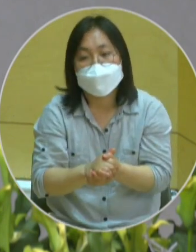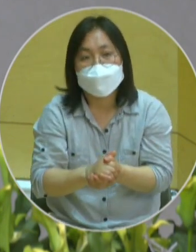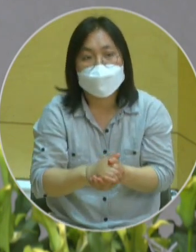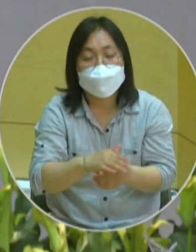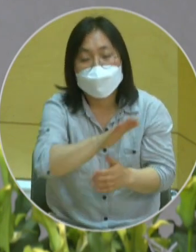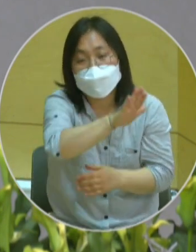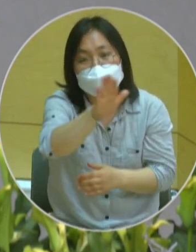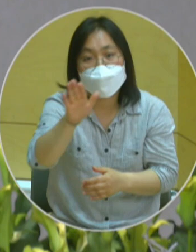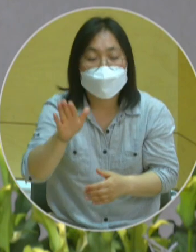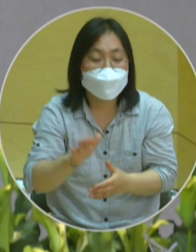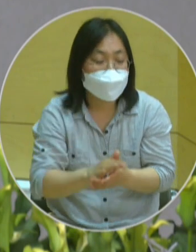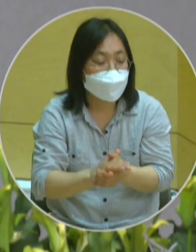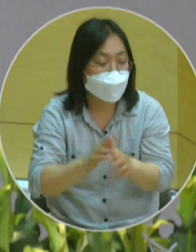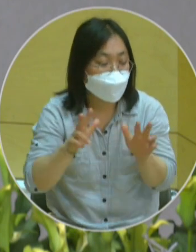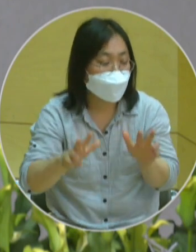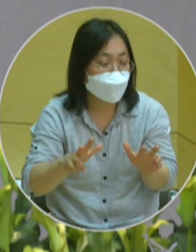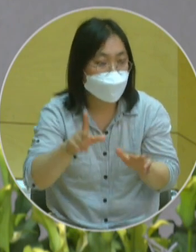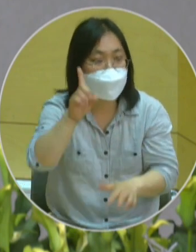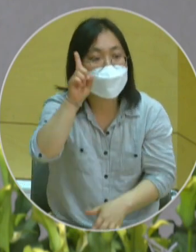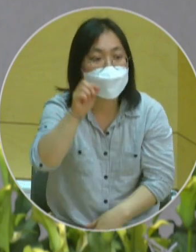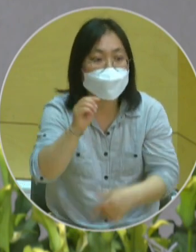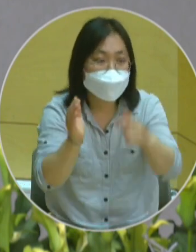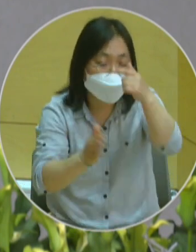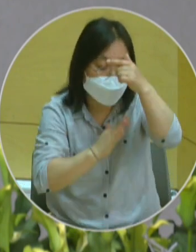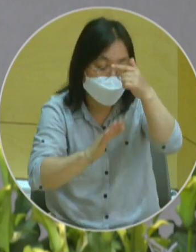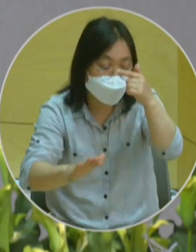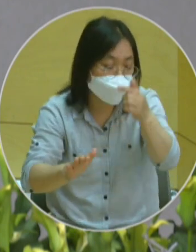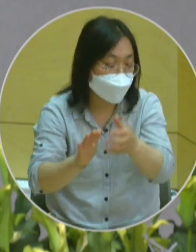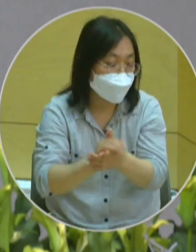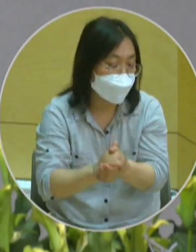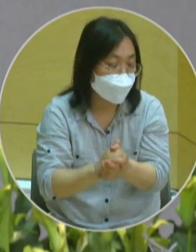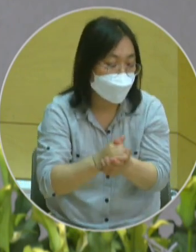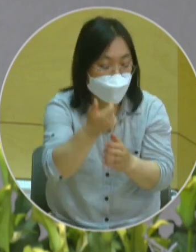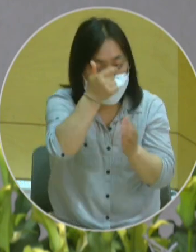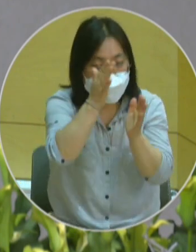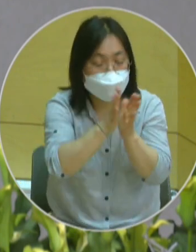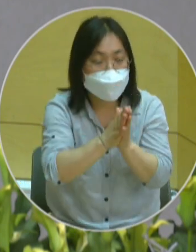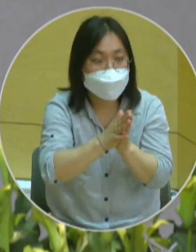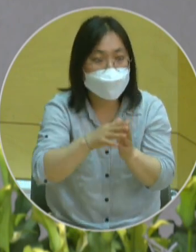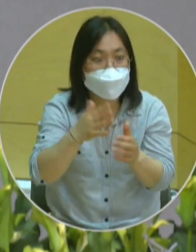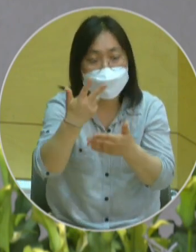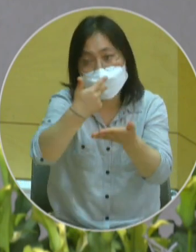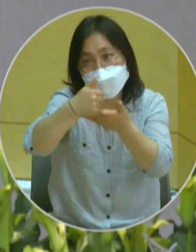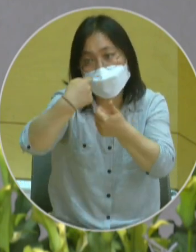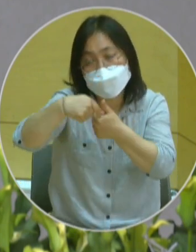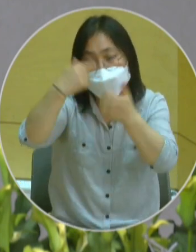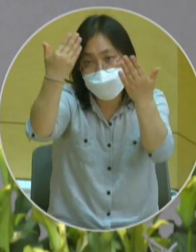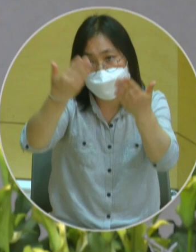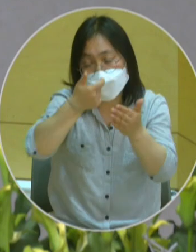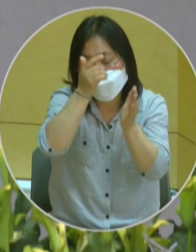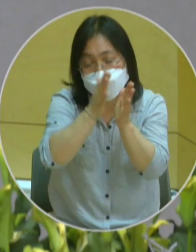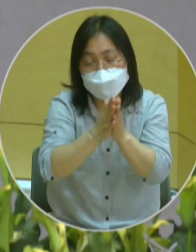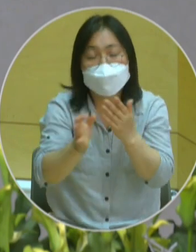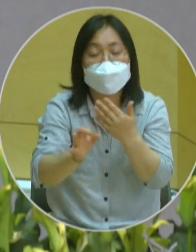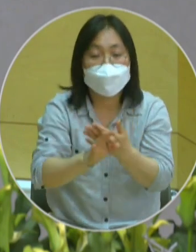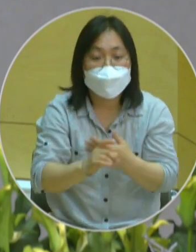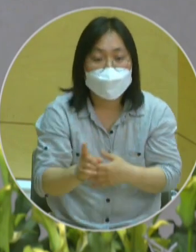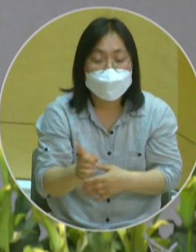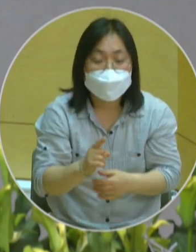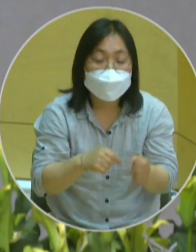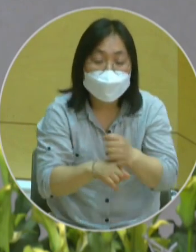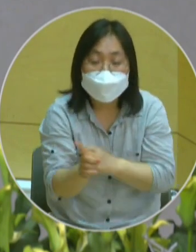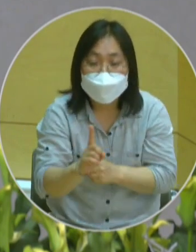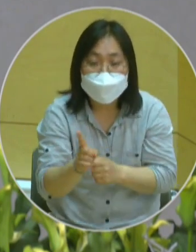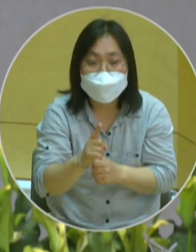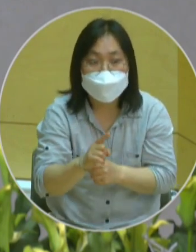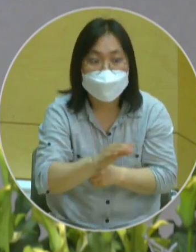여러분, 우리가 왜 이번에 일만성도 기도회를 주기도문으로 하려고 하는가 하면, 우리는 기도의 균형을 잃어버렸어요. 우리가 주로